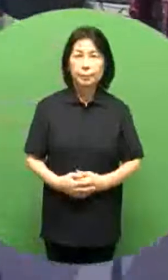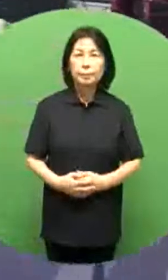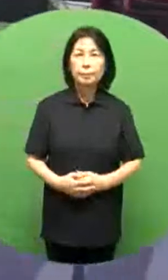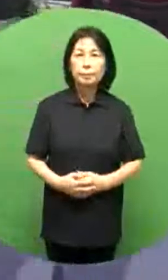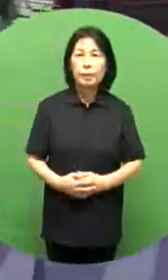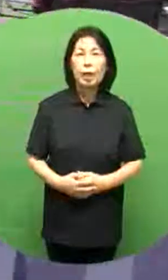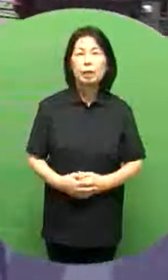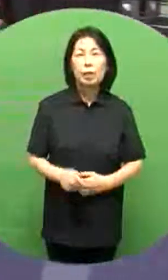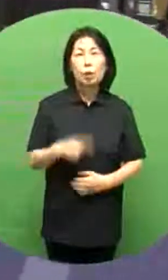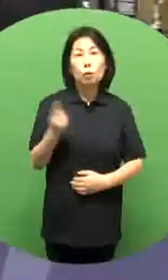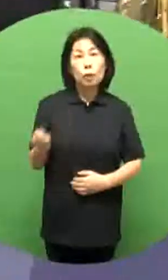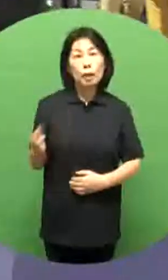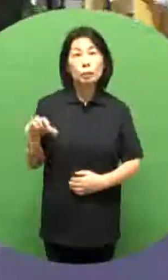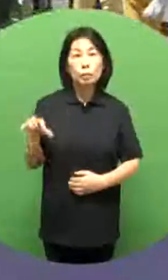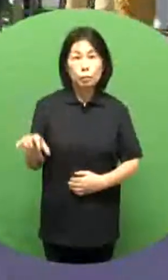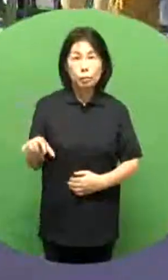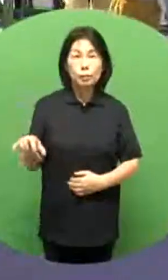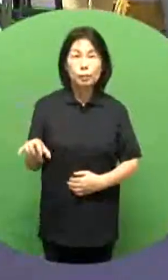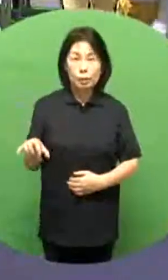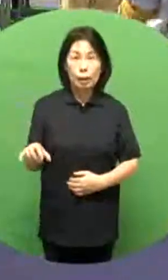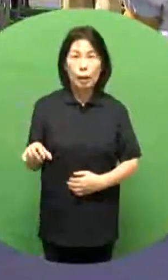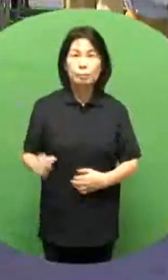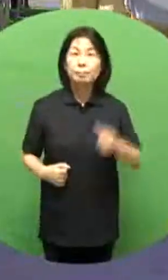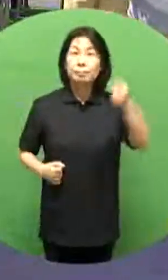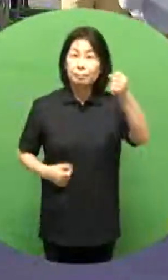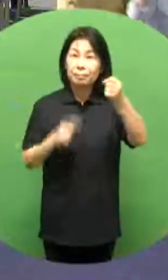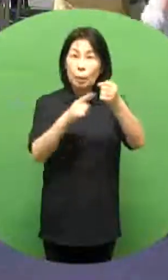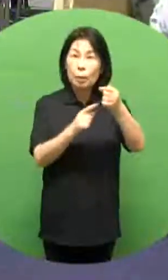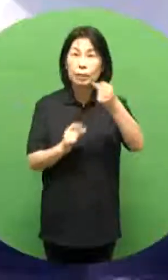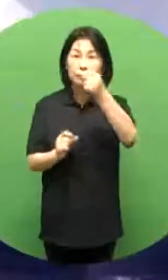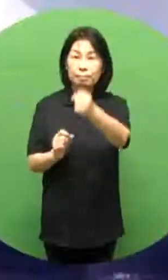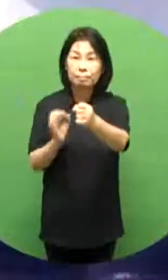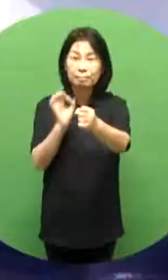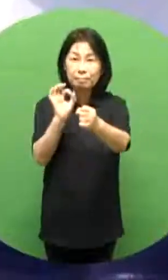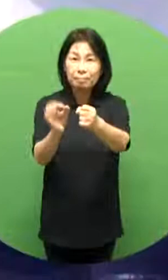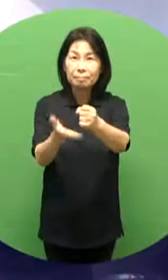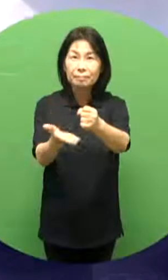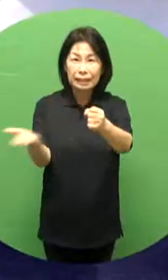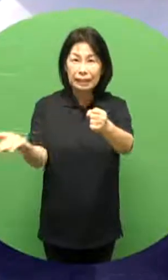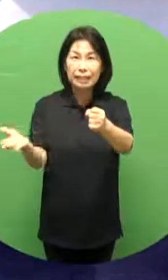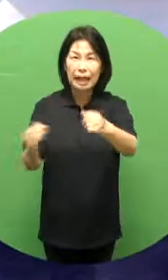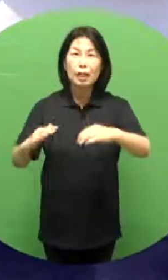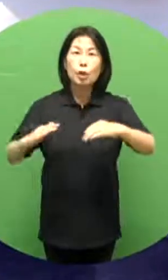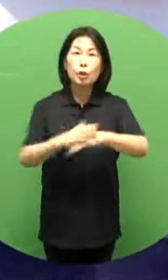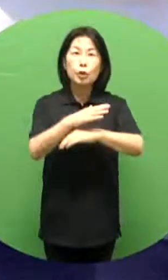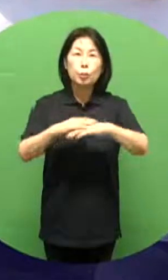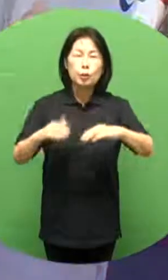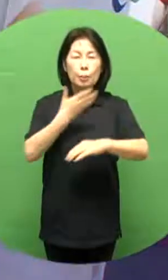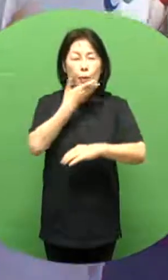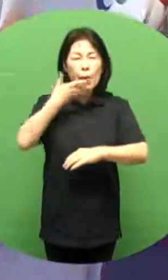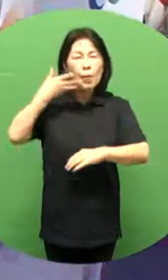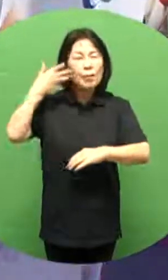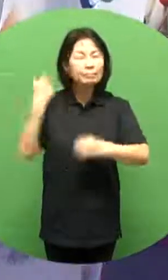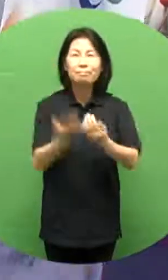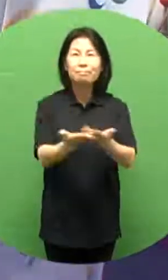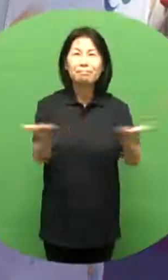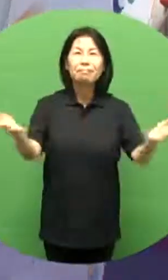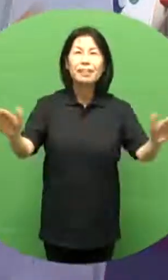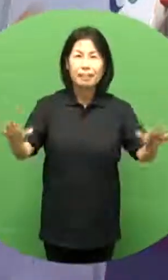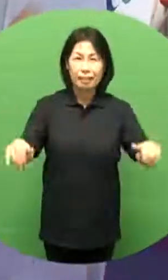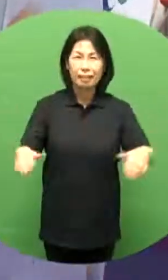またこの日は隣のイベント会場で聖火トーチの展示や三陸のグルメでのおもてなしも行いました